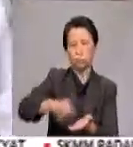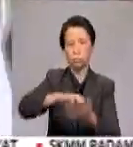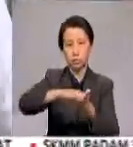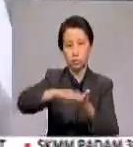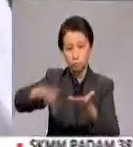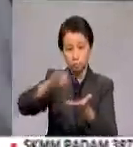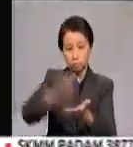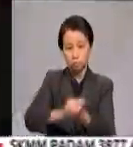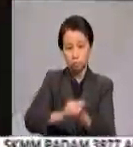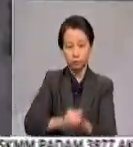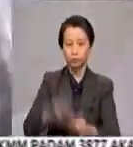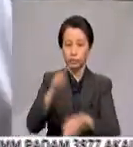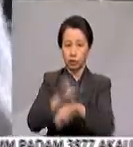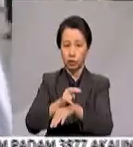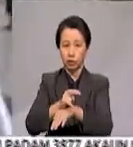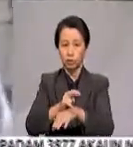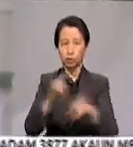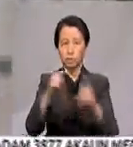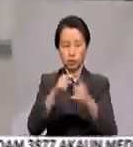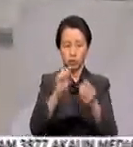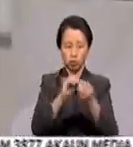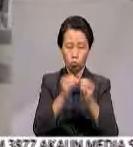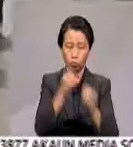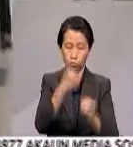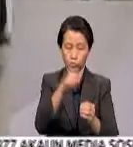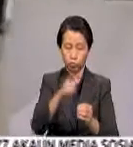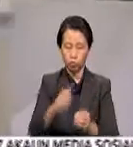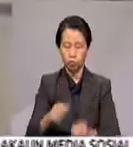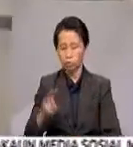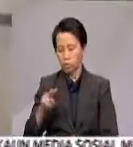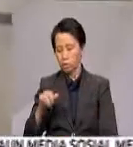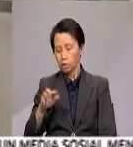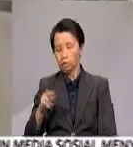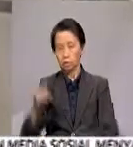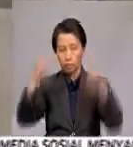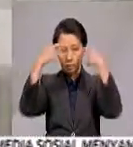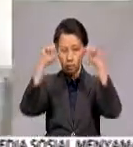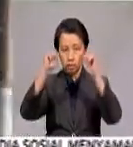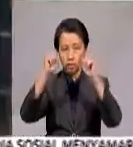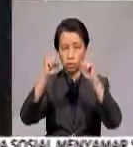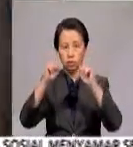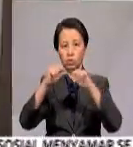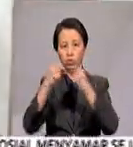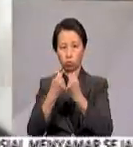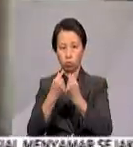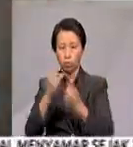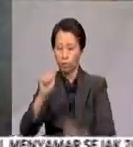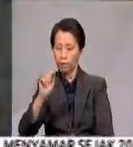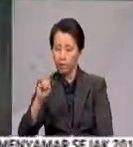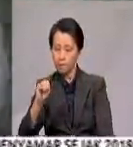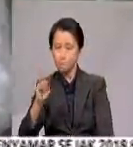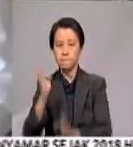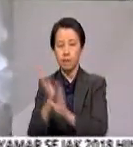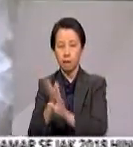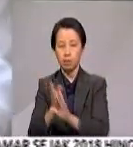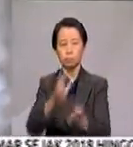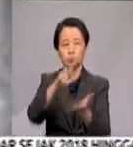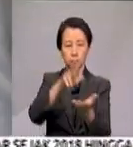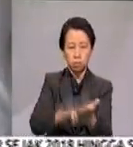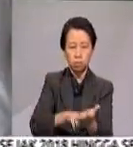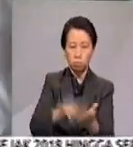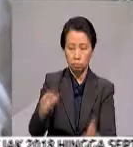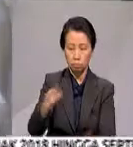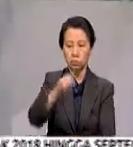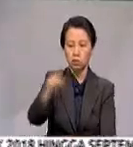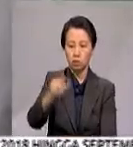itu. Saksi pendakwaan ke-10 iaitu Naib Presiden Kanan Kumpulan M-Bank Yoh Eng Leong pula mengesahkan yang